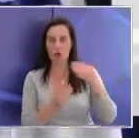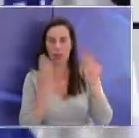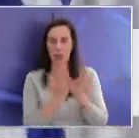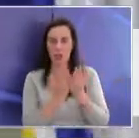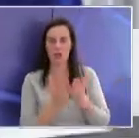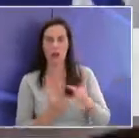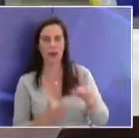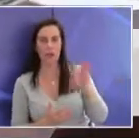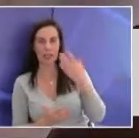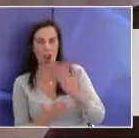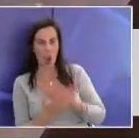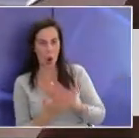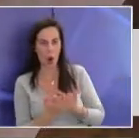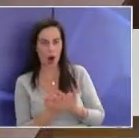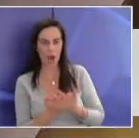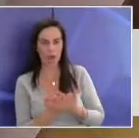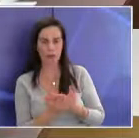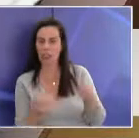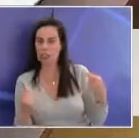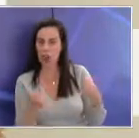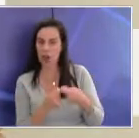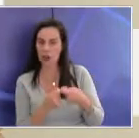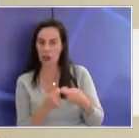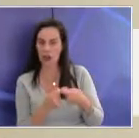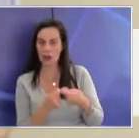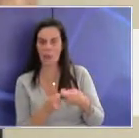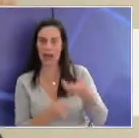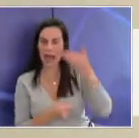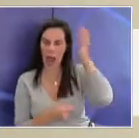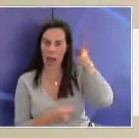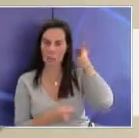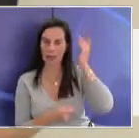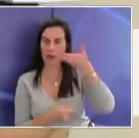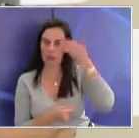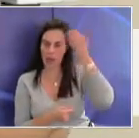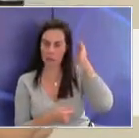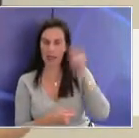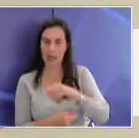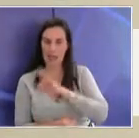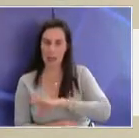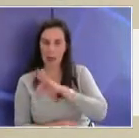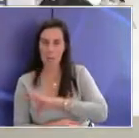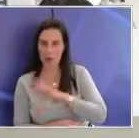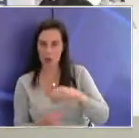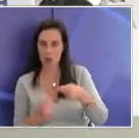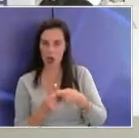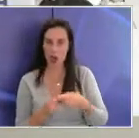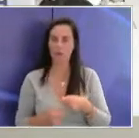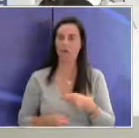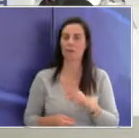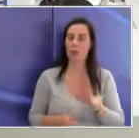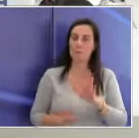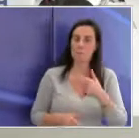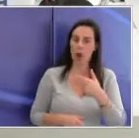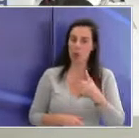לישיבות. תגיד, ומצאת הוכחות לקיומה של ברית בין לפיד, בין לפיד לבין אביגדור ליברמן? אז תראי, לפי